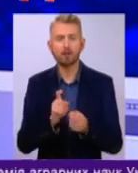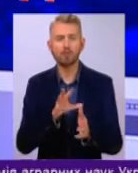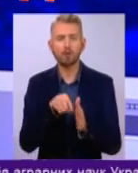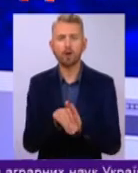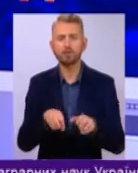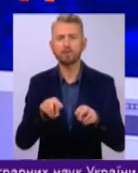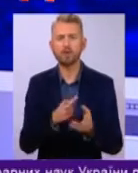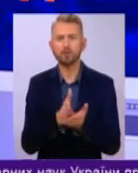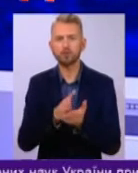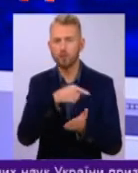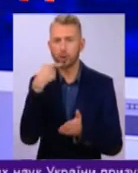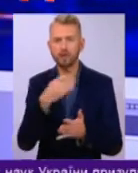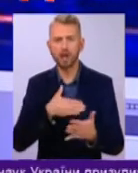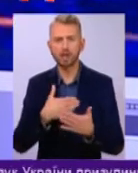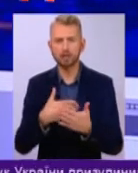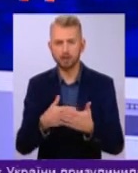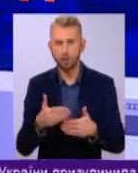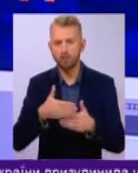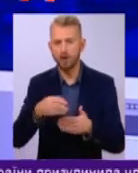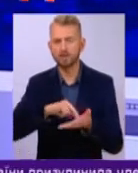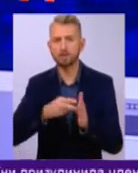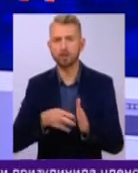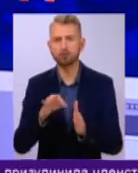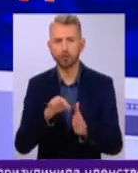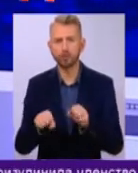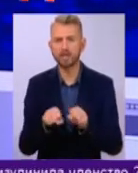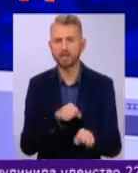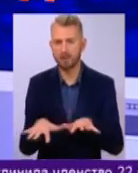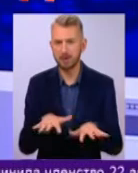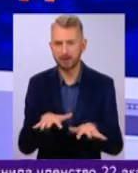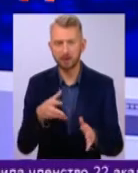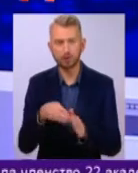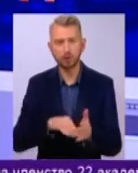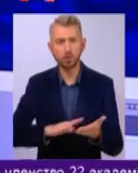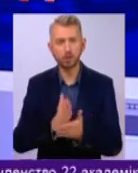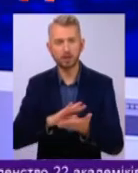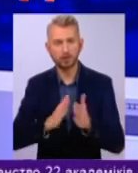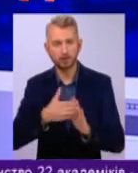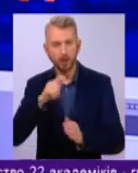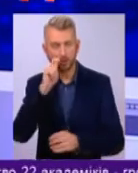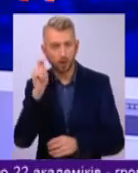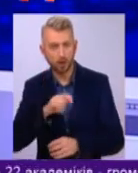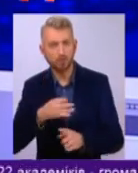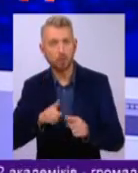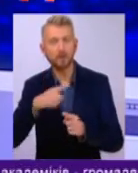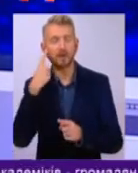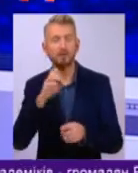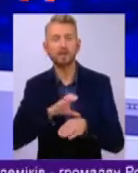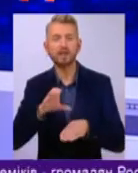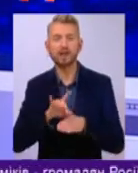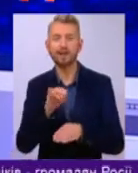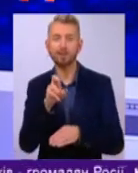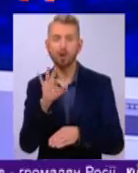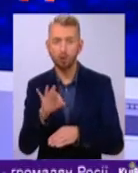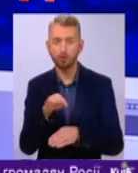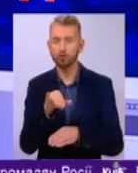впровадженням спецслужбами Росії активної фази плану щодо дестабілізації внутрішньополітичної ситуації в країні. Про це заявив секретар РНБО